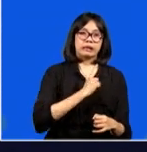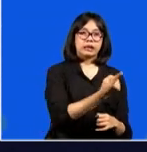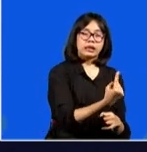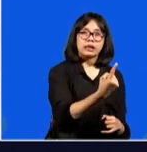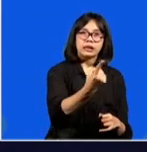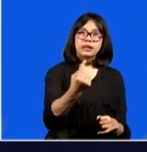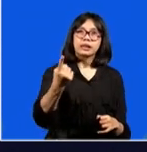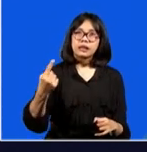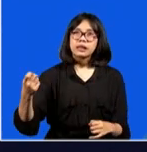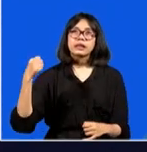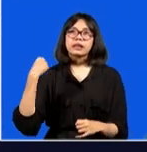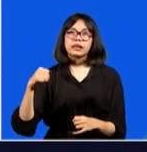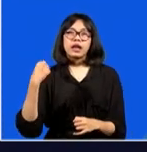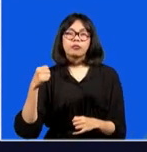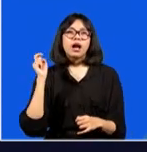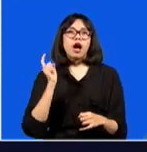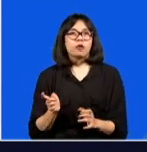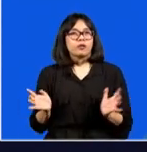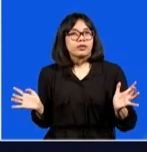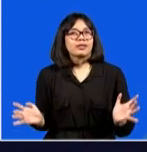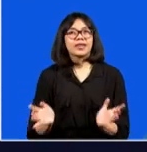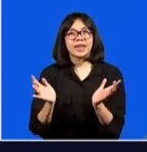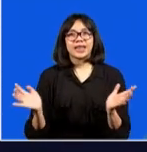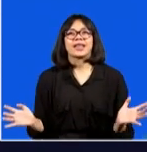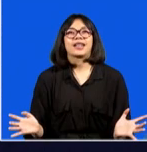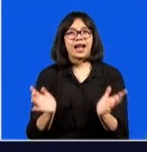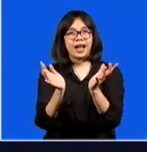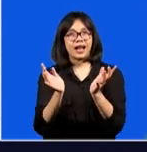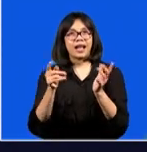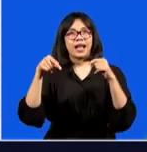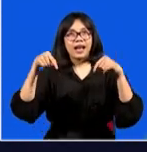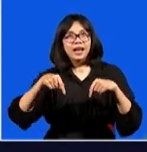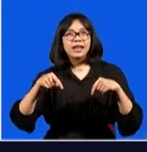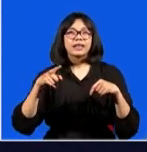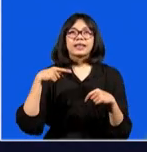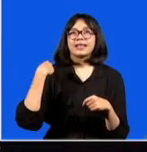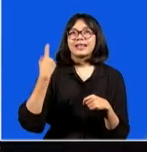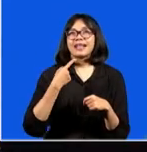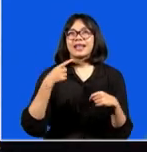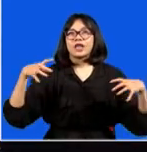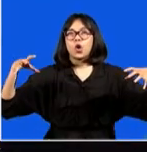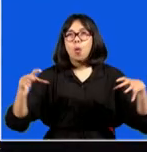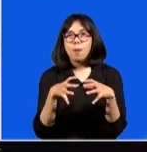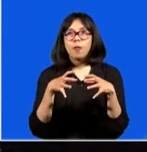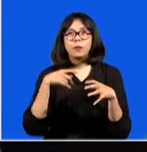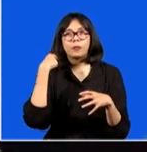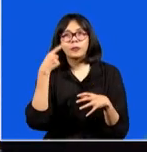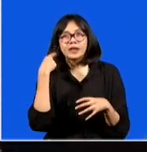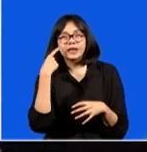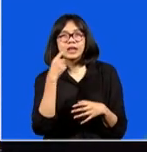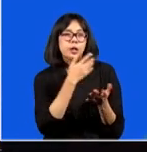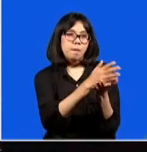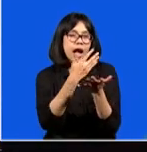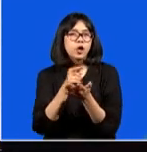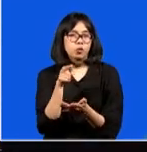menjadi gerakan dari bawah dan itulah alasan kenapa kita harus sering ngumpul saling berbagi dan